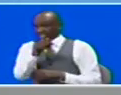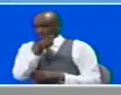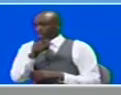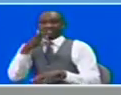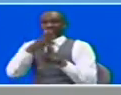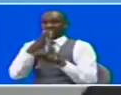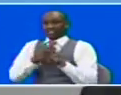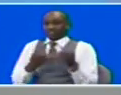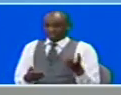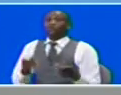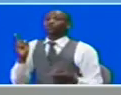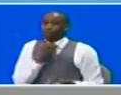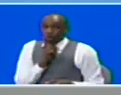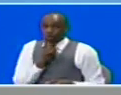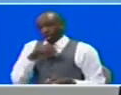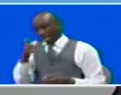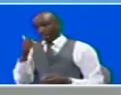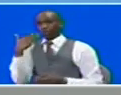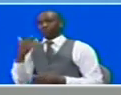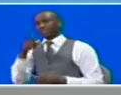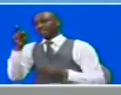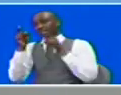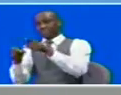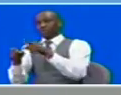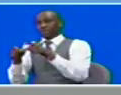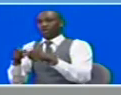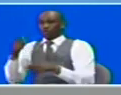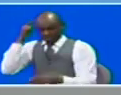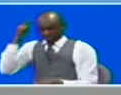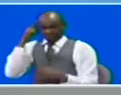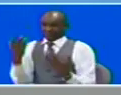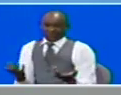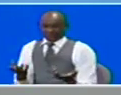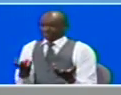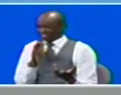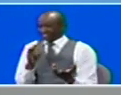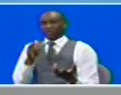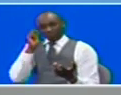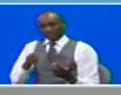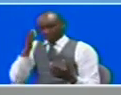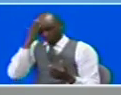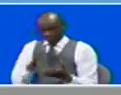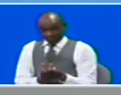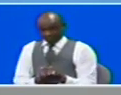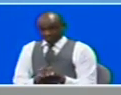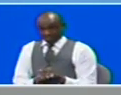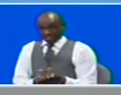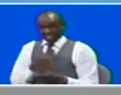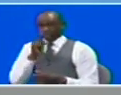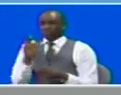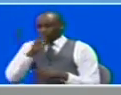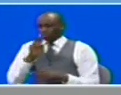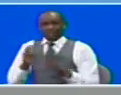gushi. Kesho unapata koti imebatiliza, inasema hiyo inafaa kutambulika. Kwa hivyo haifai